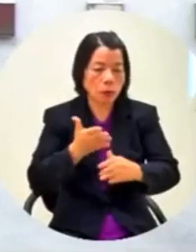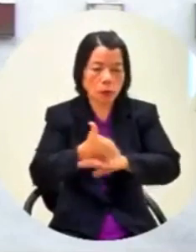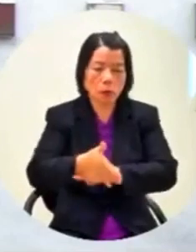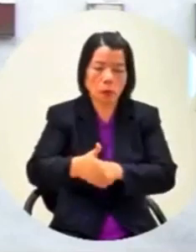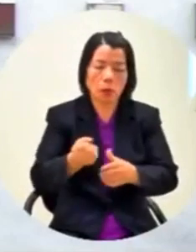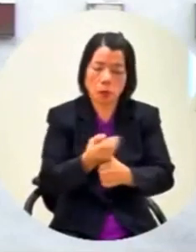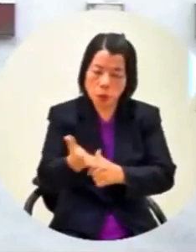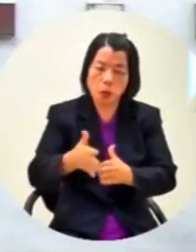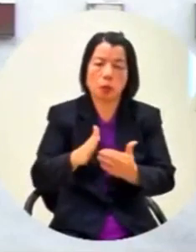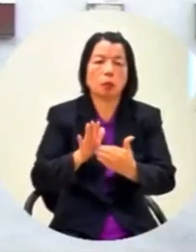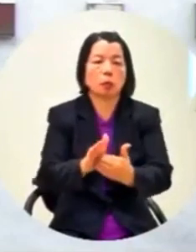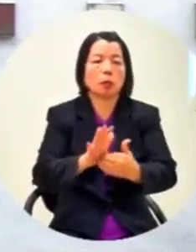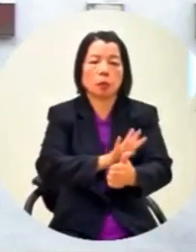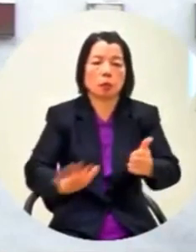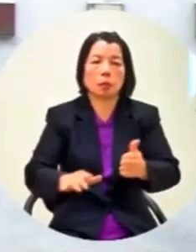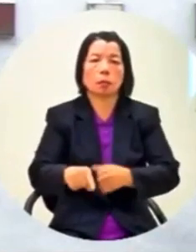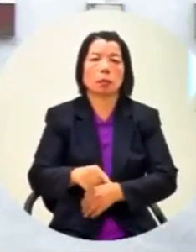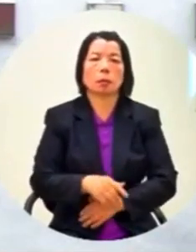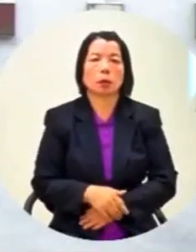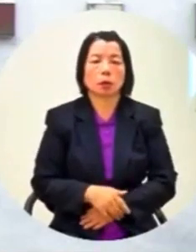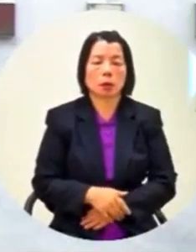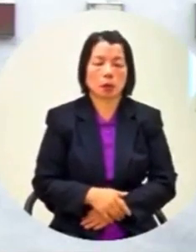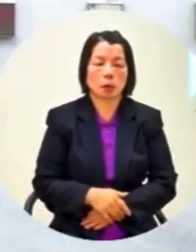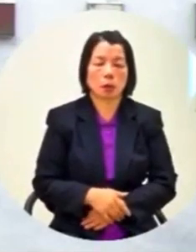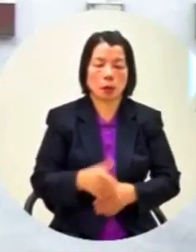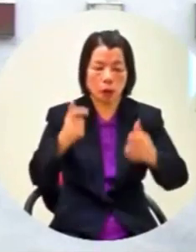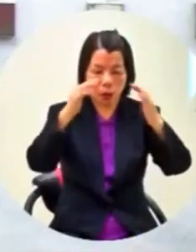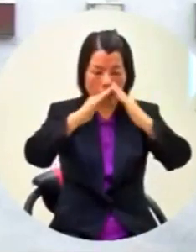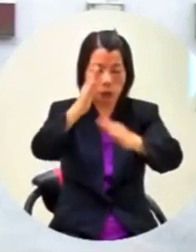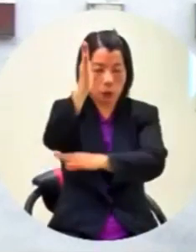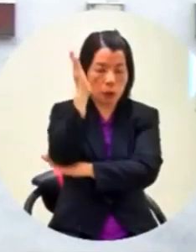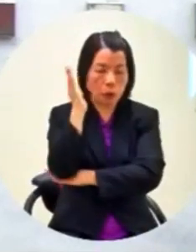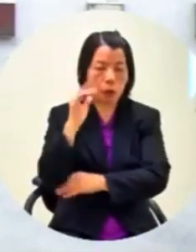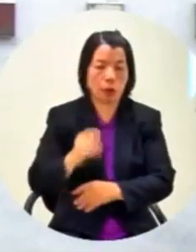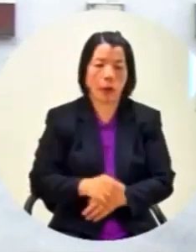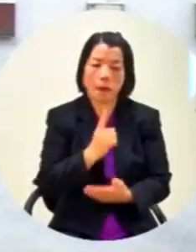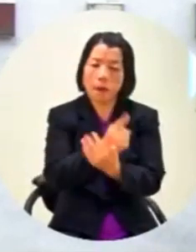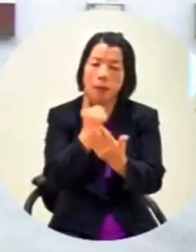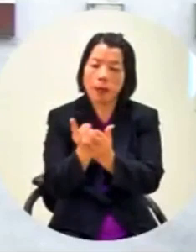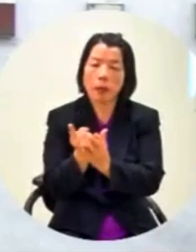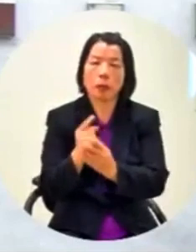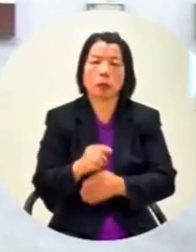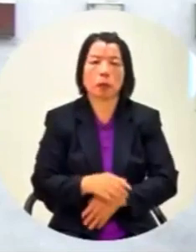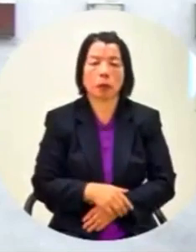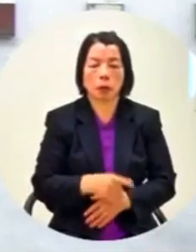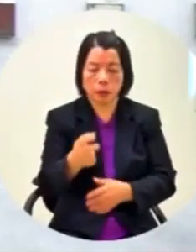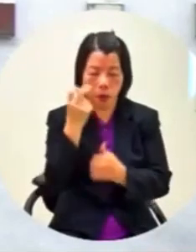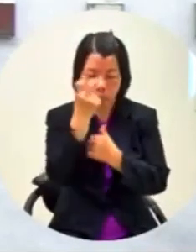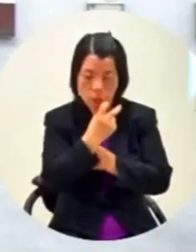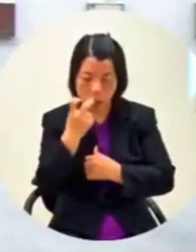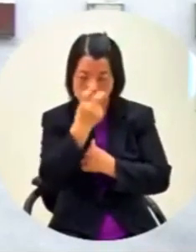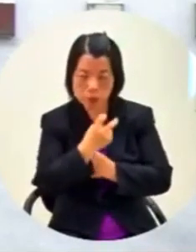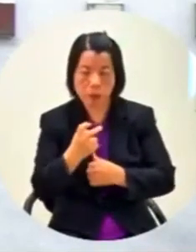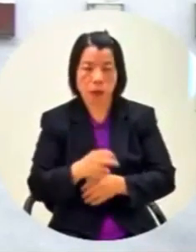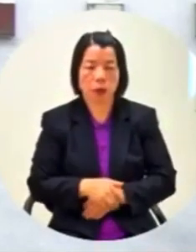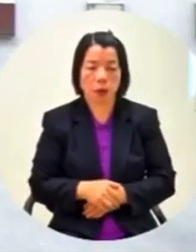雄市政府各机关在有限的资源之下，我们从各个面向再次的检讨，提出